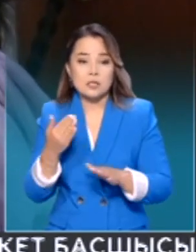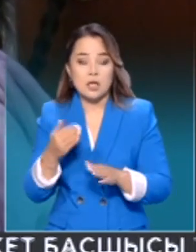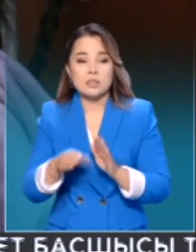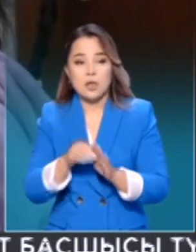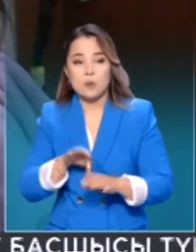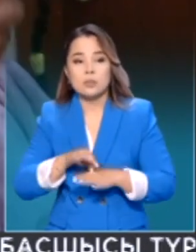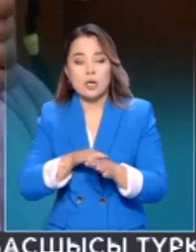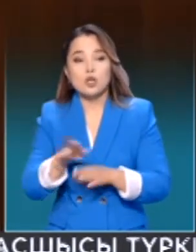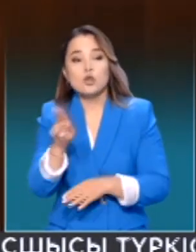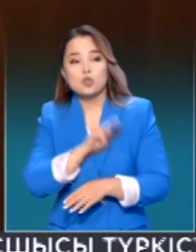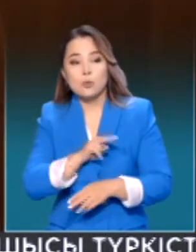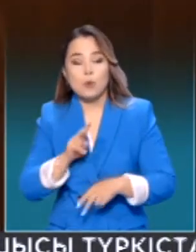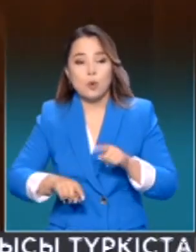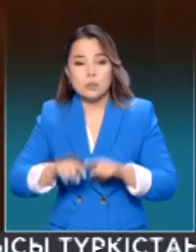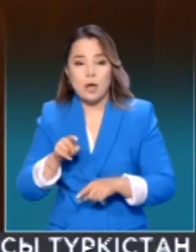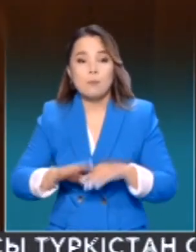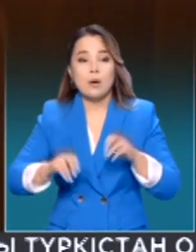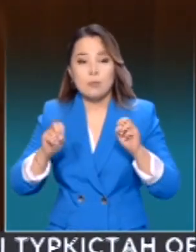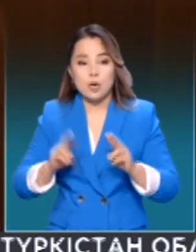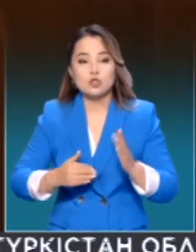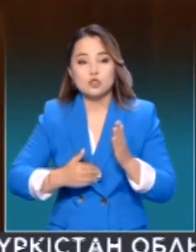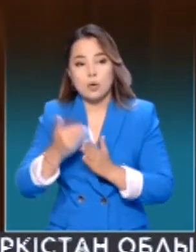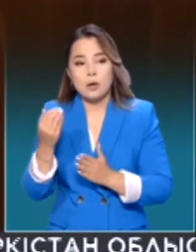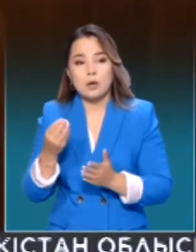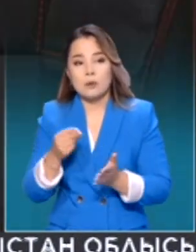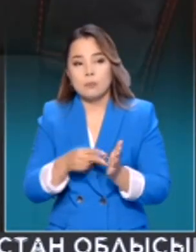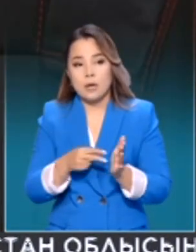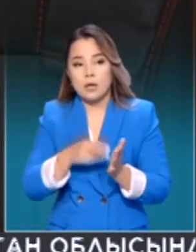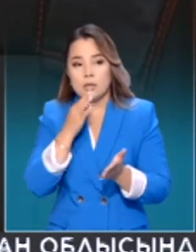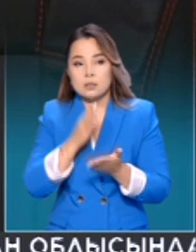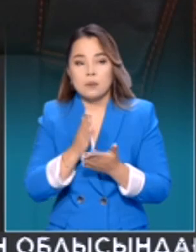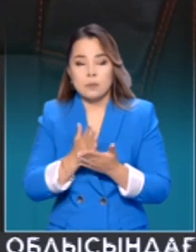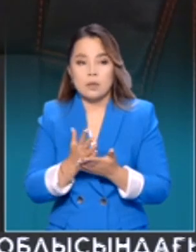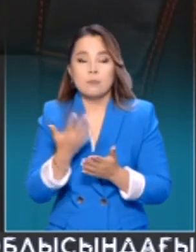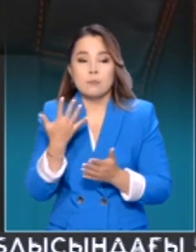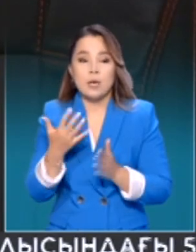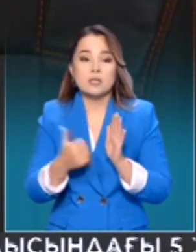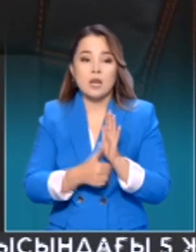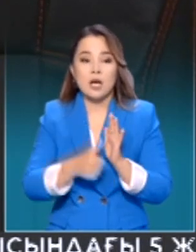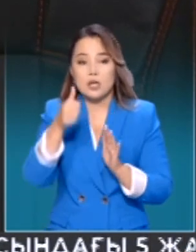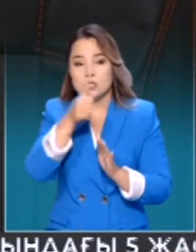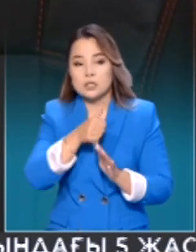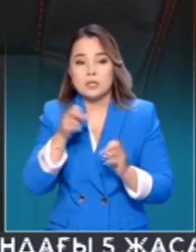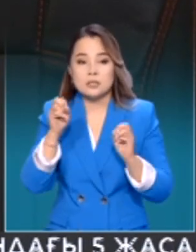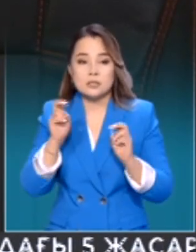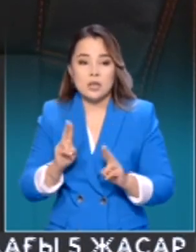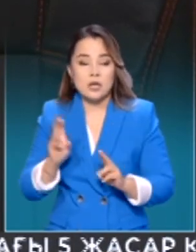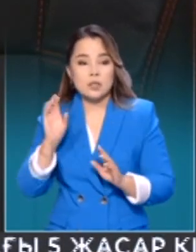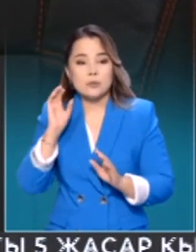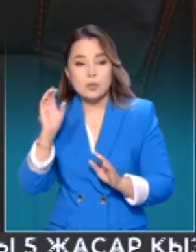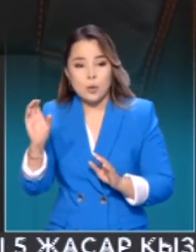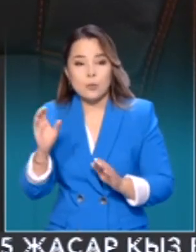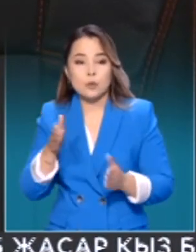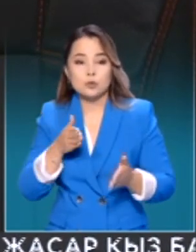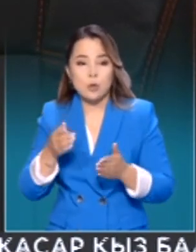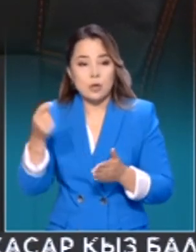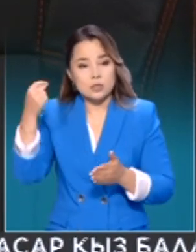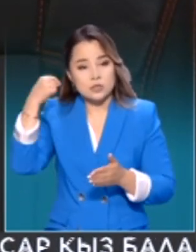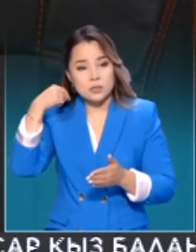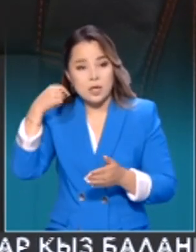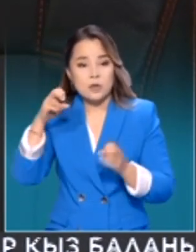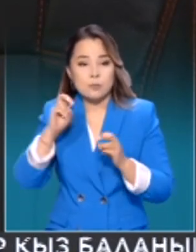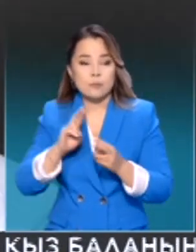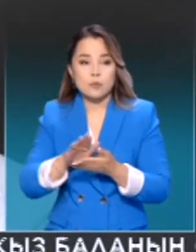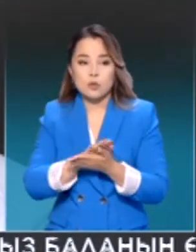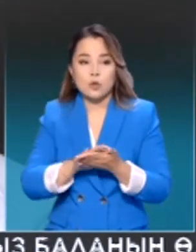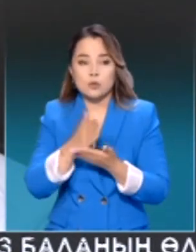Оның жұмысының нәтижесін отандық мамандар да жоғары бағалап отыр. 5-6 жылдың ішінде жасанды есту жолы құлақтың қалқаншаларына ешқандай